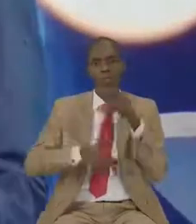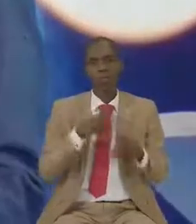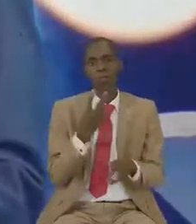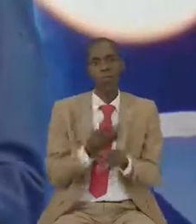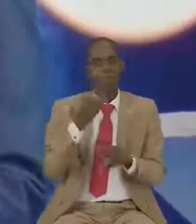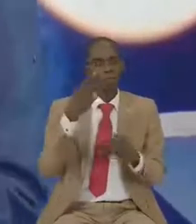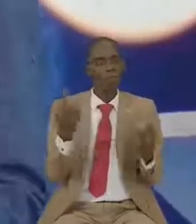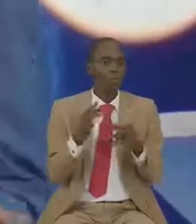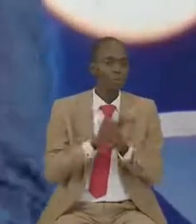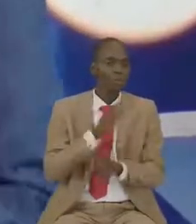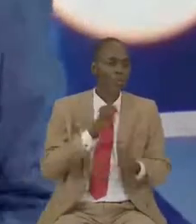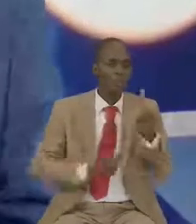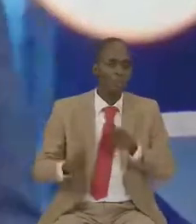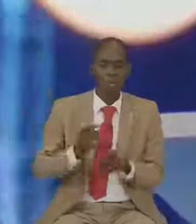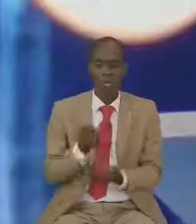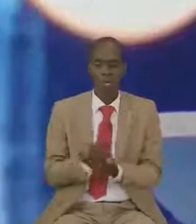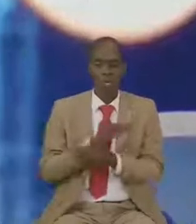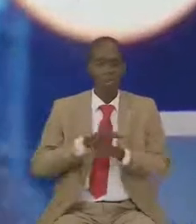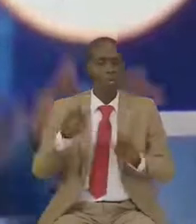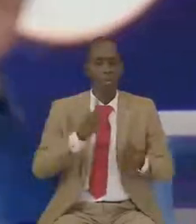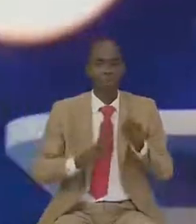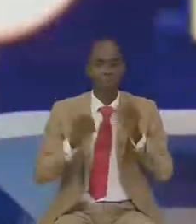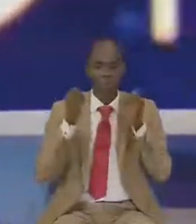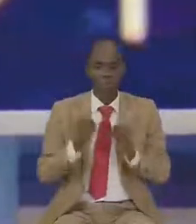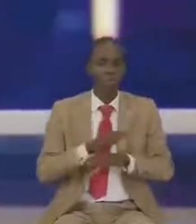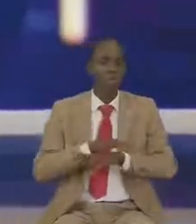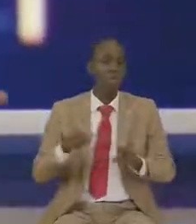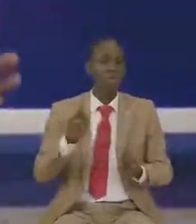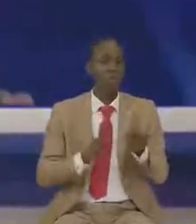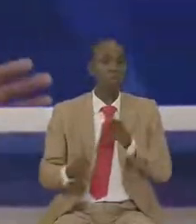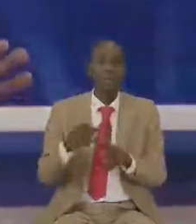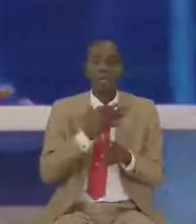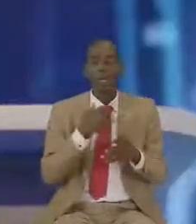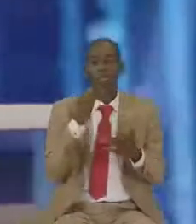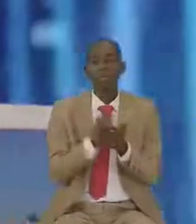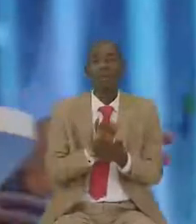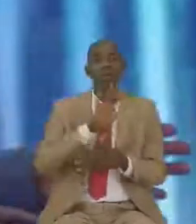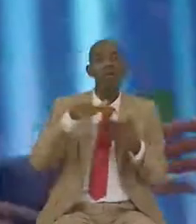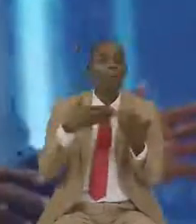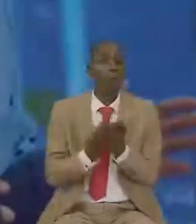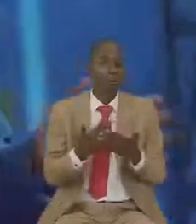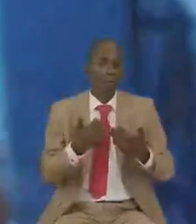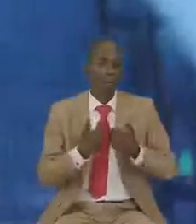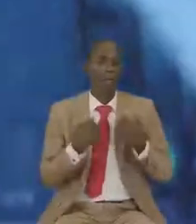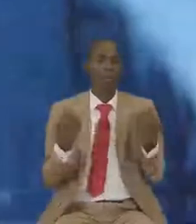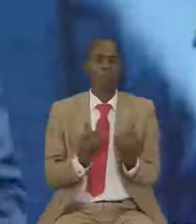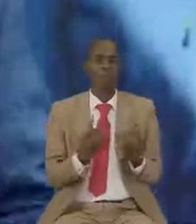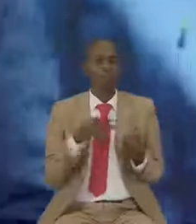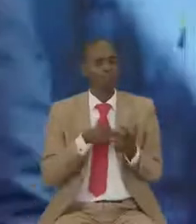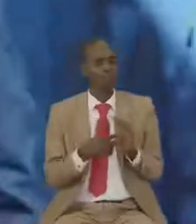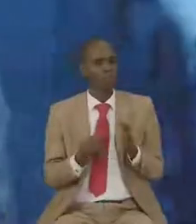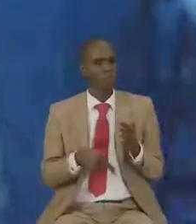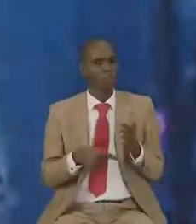les générations dans le monde. C'est la génération des pécheurs, des gens faibles, des gens sans puissance. C'est pourquoi c'est